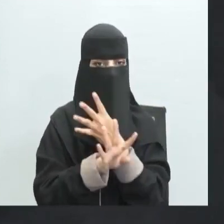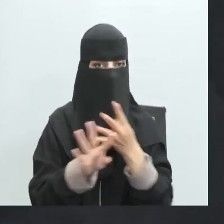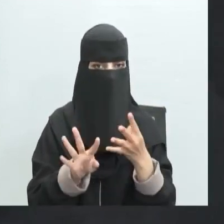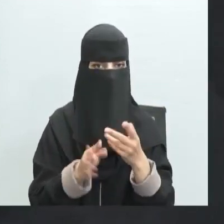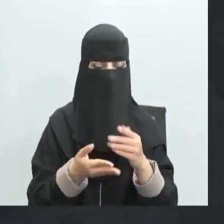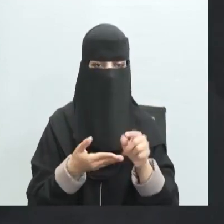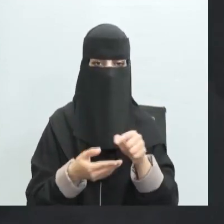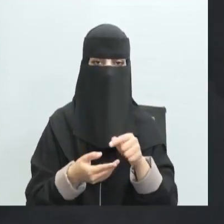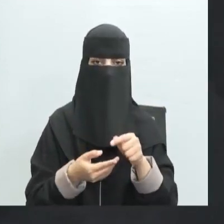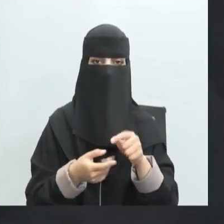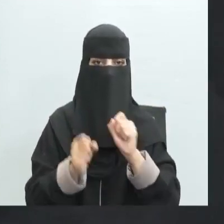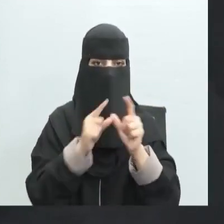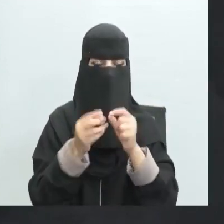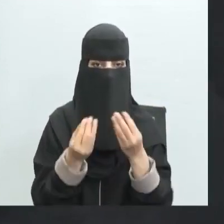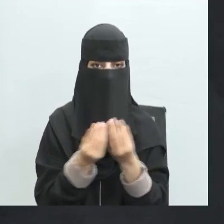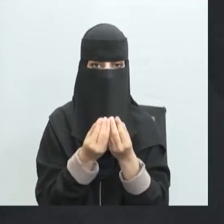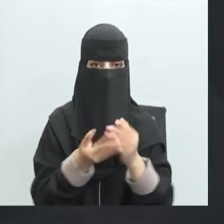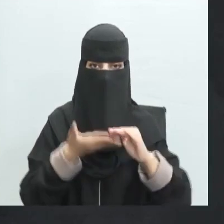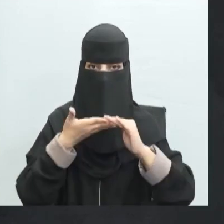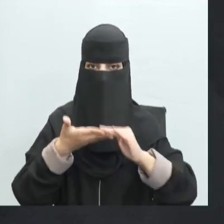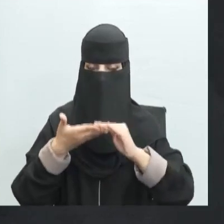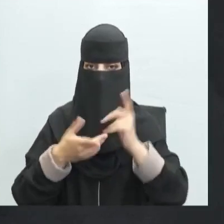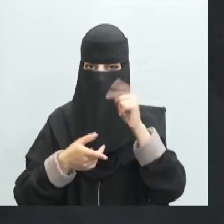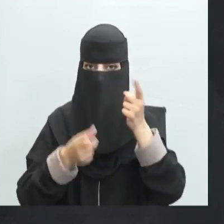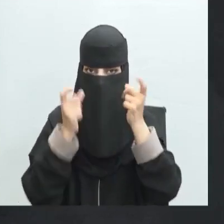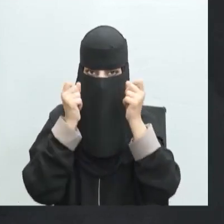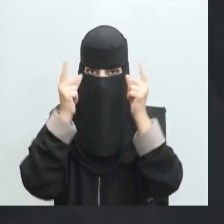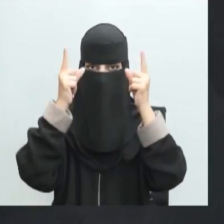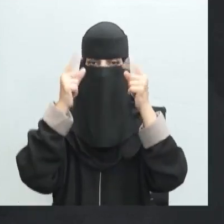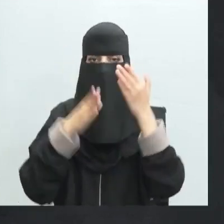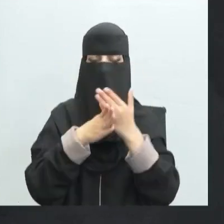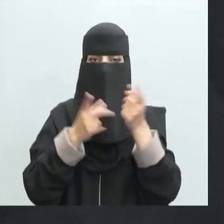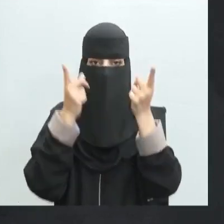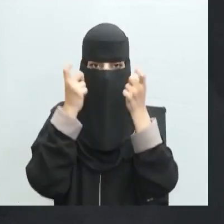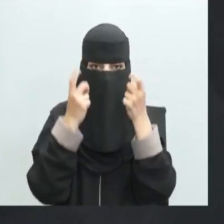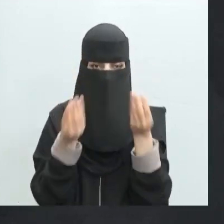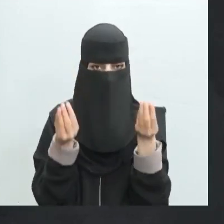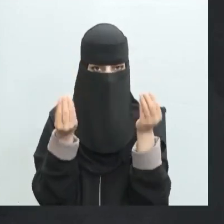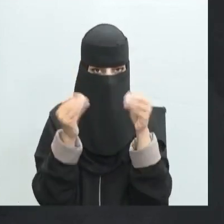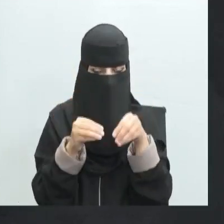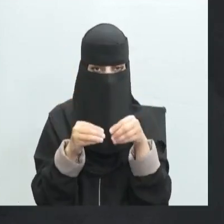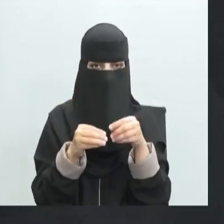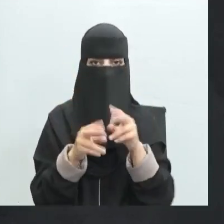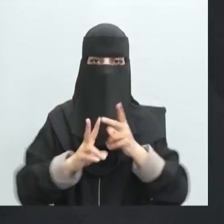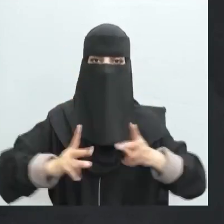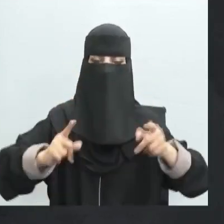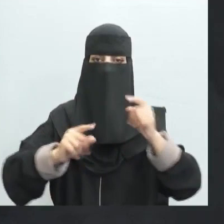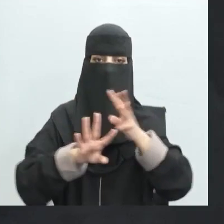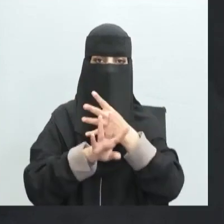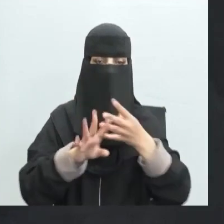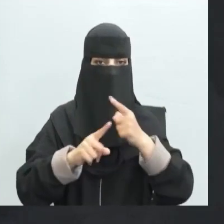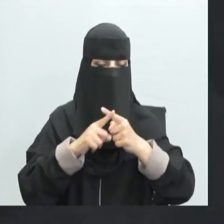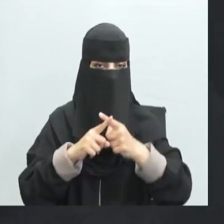اللي التقنيه اللي والله ممكن تساعده على استيعاب المفاهيم العلميه المختلفه مثل برنامج